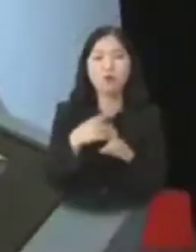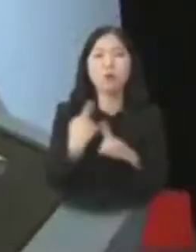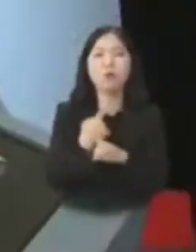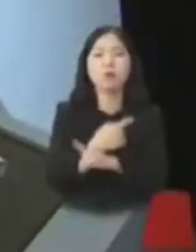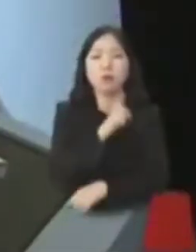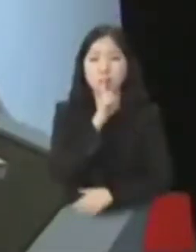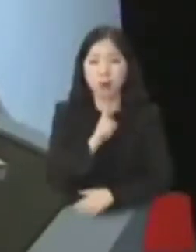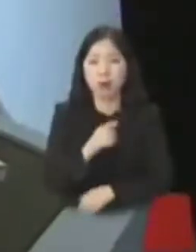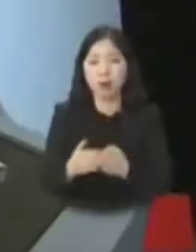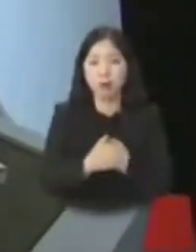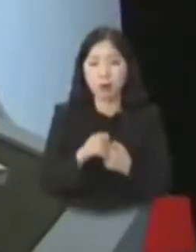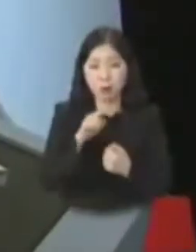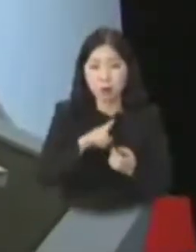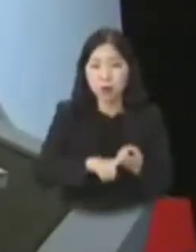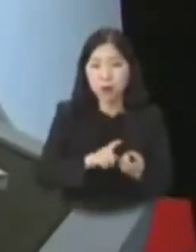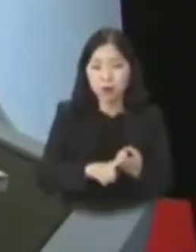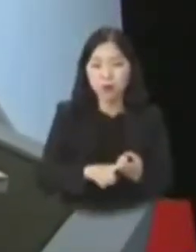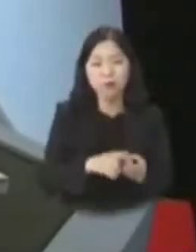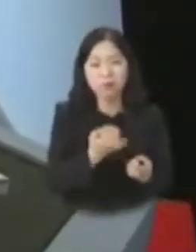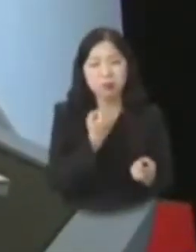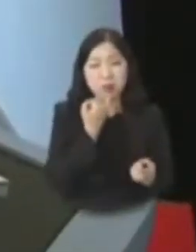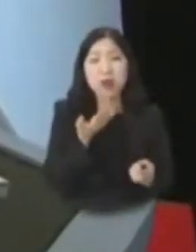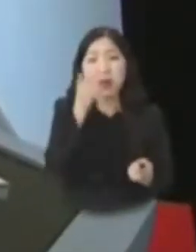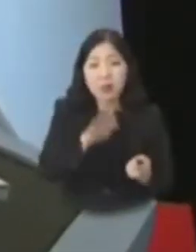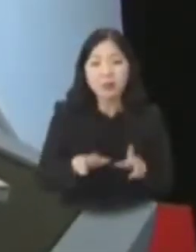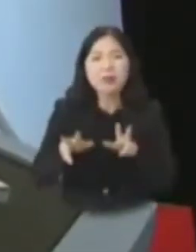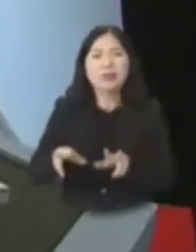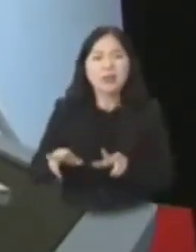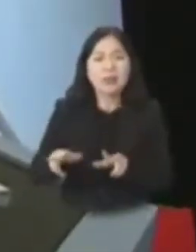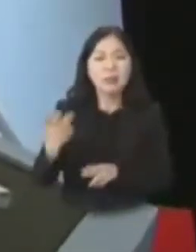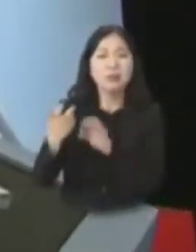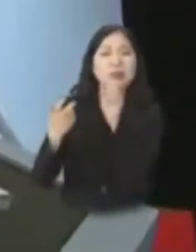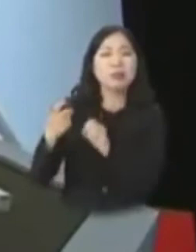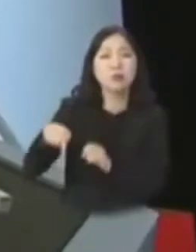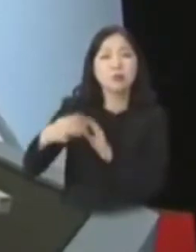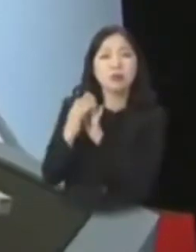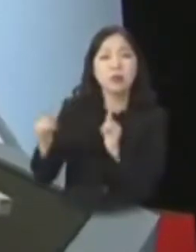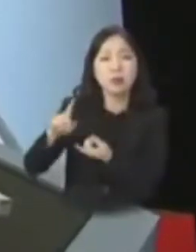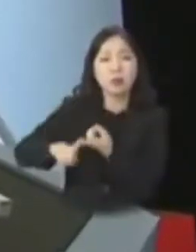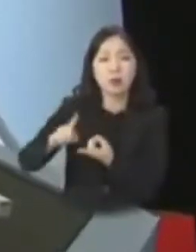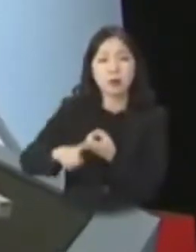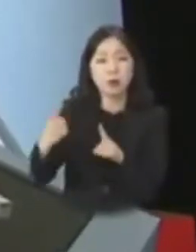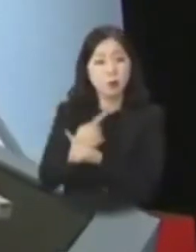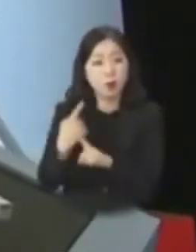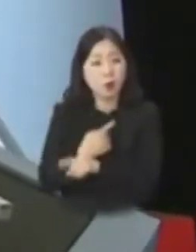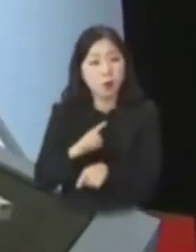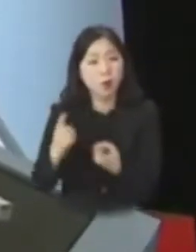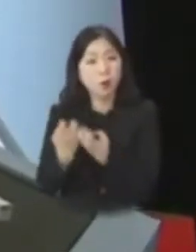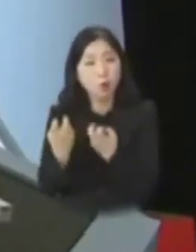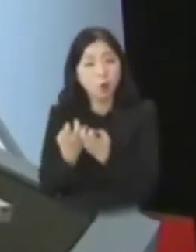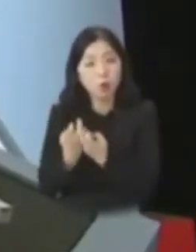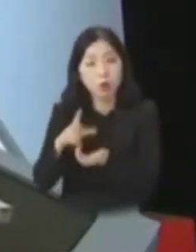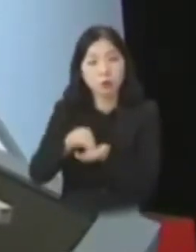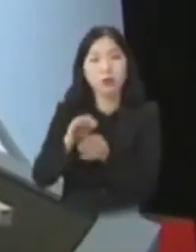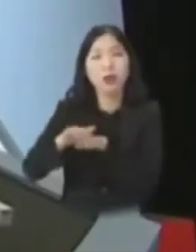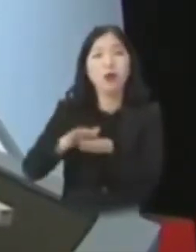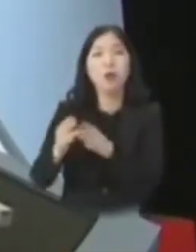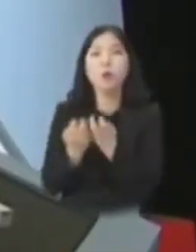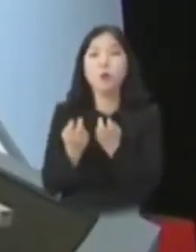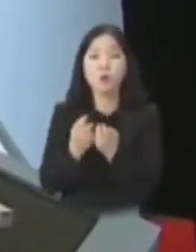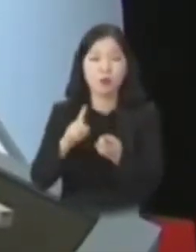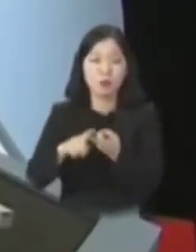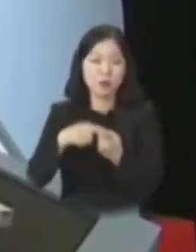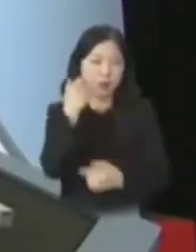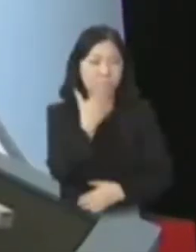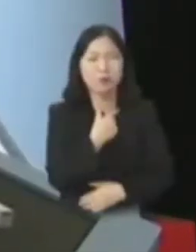변경하신다 그래서 저는 네. 뭐 그것도 되지만 지금 현재 처해 있는 이 환경을 어떻게 개선해서 좀 더 나은 방향으로 갈 수 있는지를 여쭭습니다.